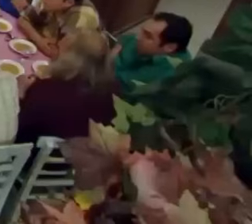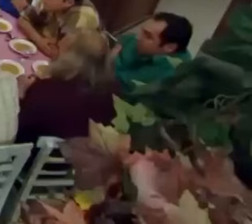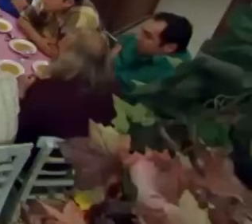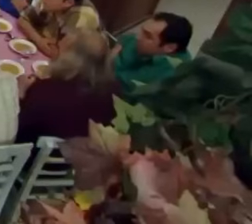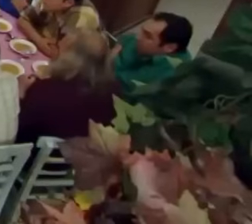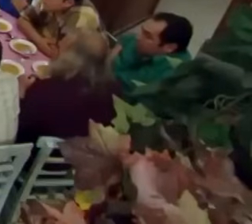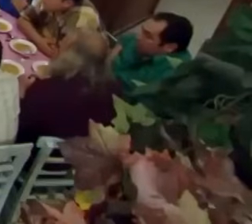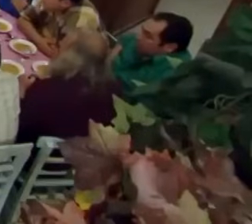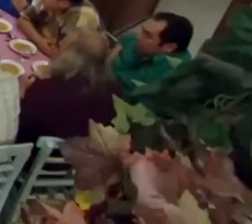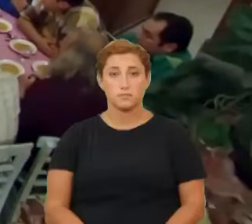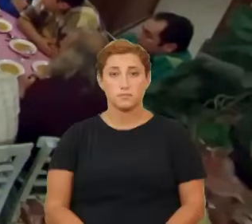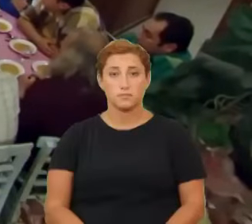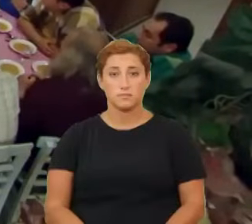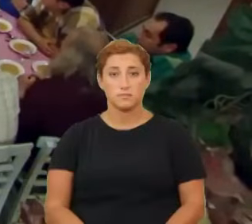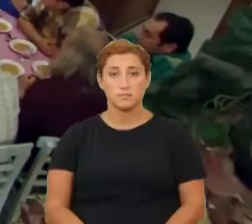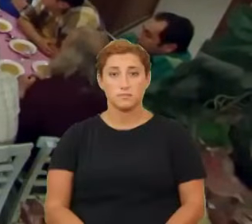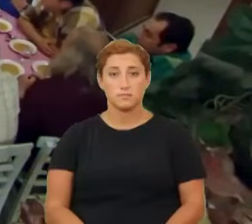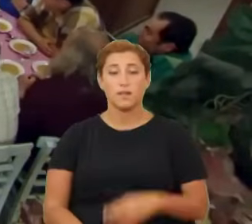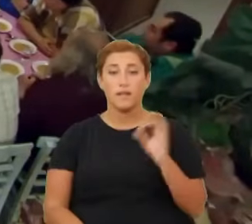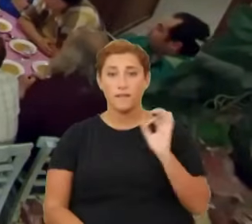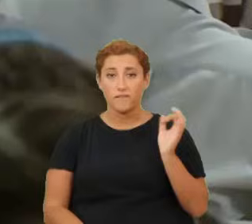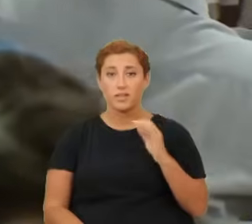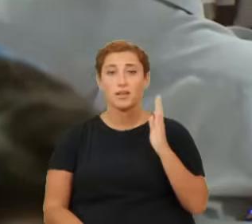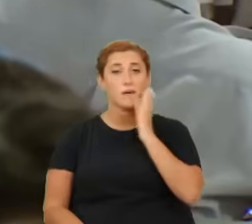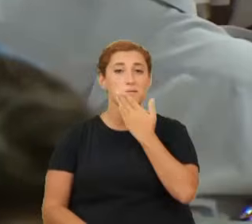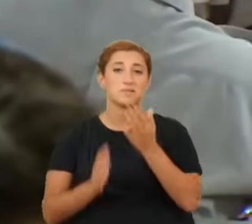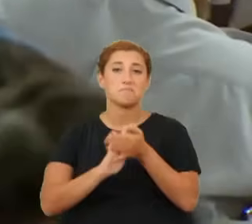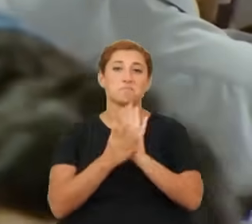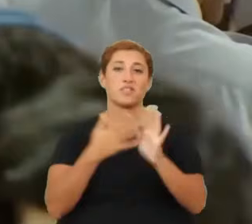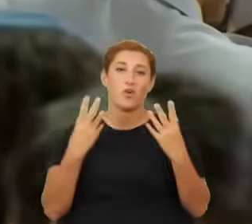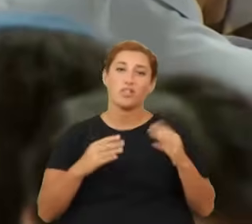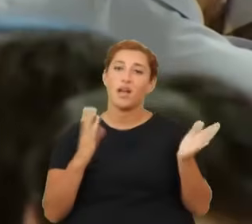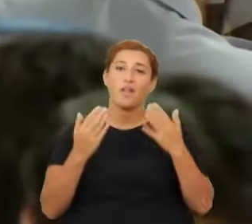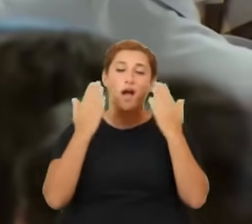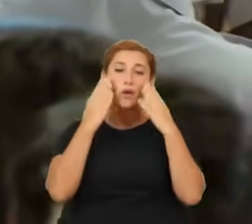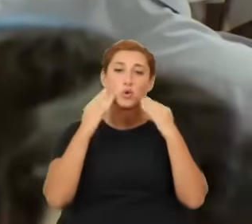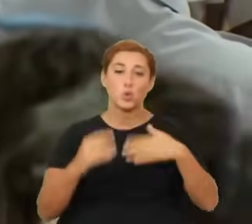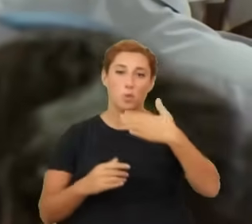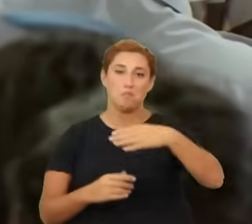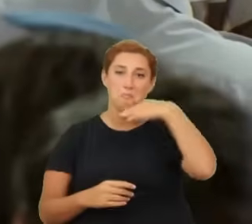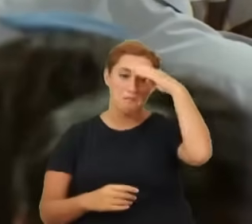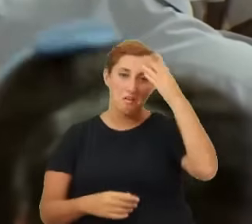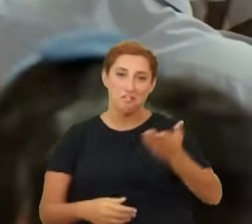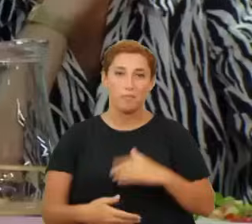tanınmışları bir arada ama Fehmi'nin yanında bir de yabancı evet, adam var. Evet, Ramazan'ı da bitirdik bakalım. Hadi hayırlısıyla önümüz bayram.